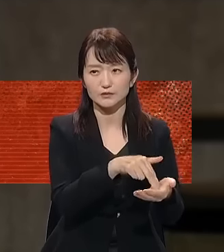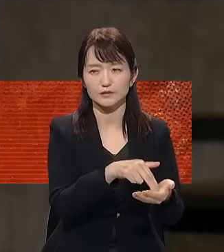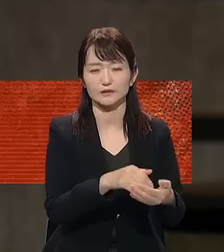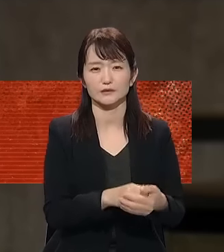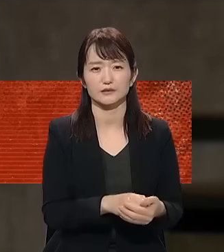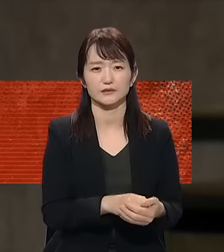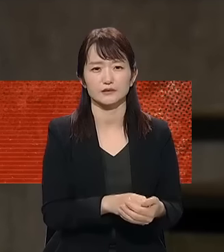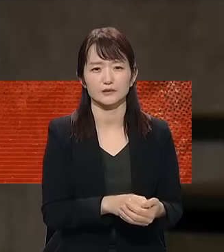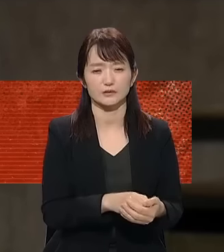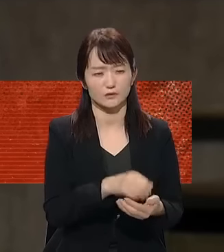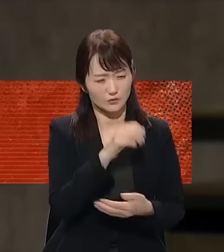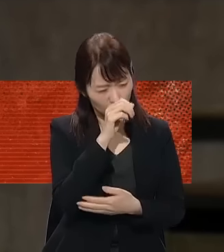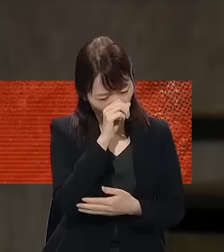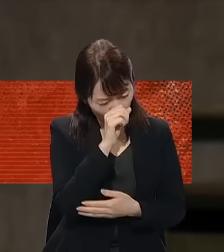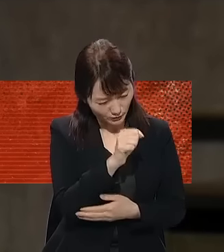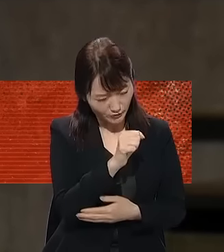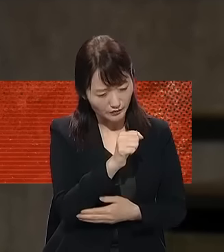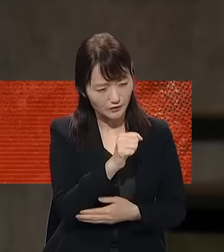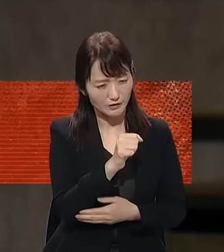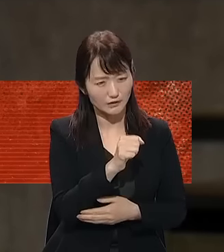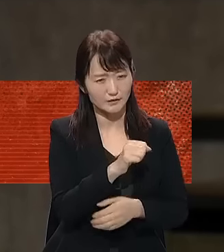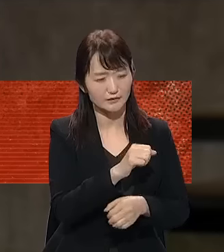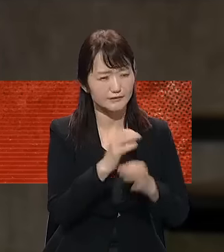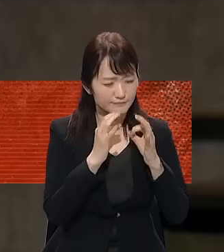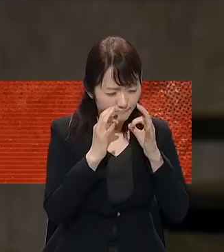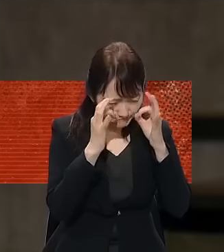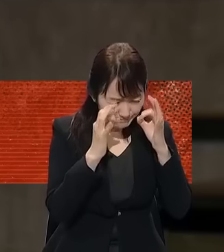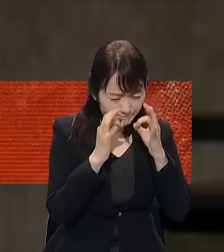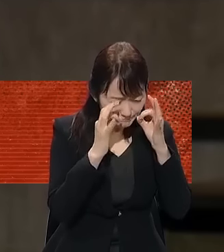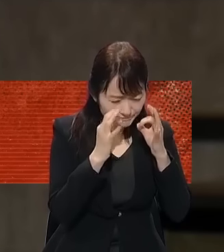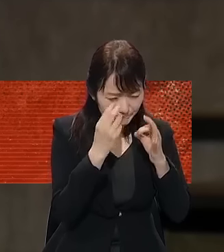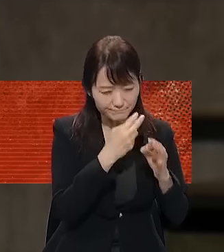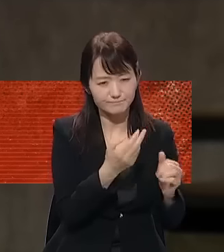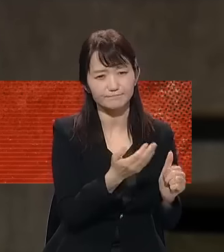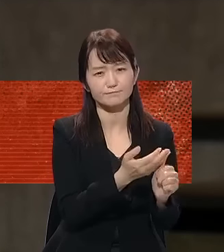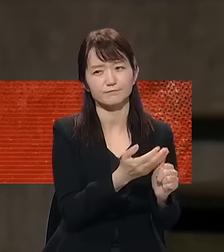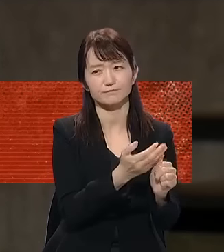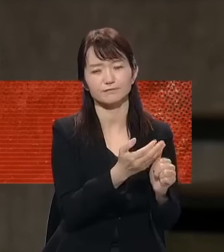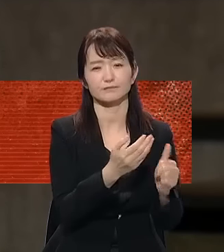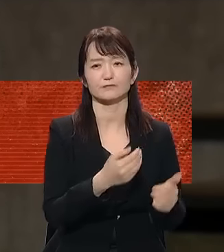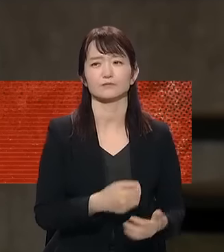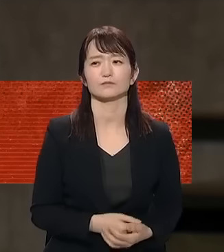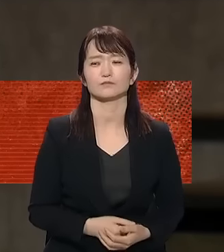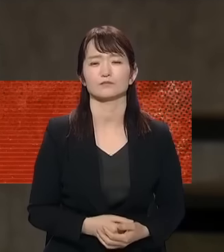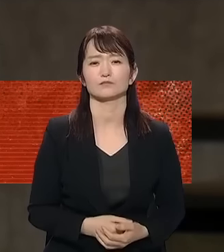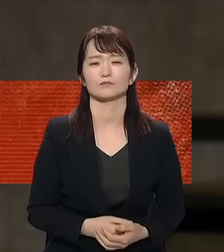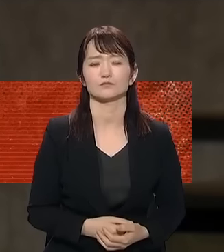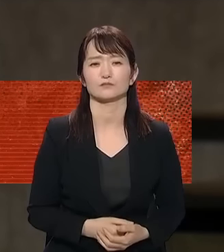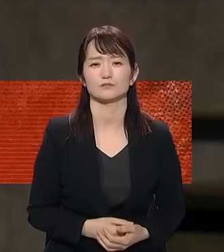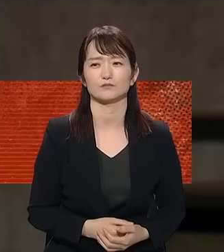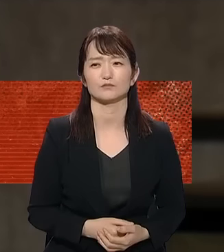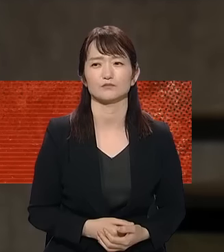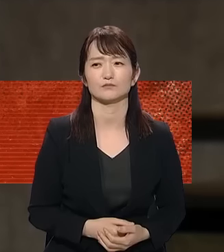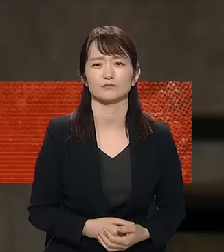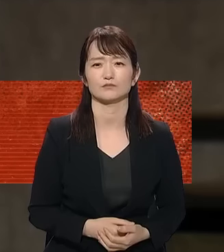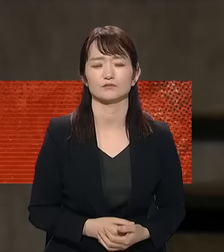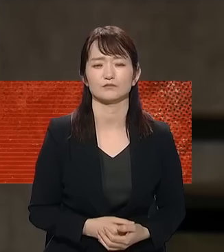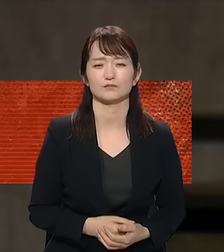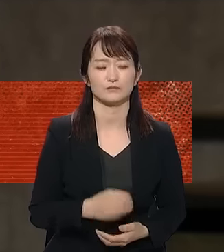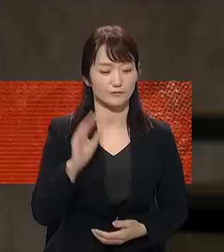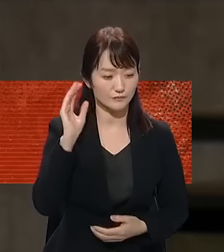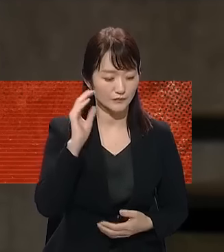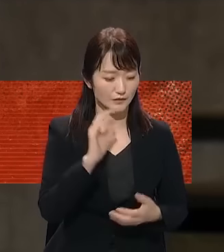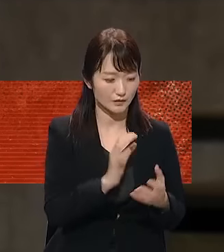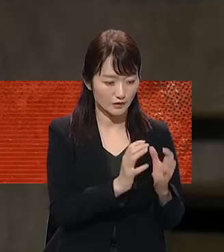이렇게 기르던 그런네 그런 이제 그 고무 나무인데요 다행히 이제 최근에이 화분